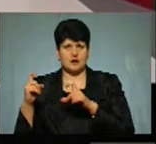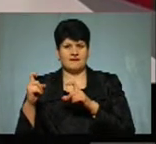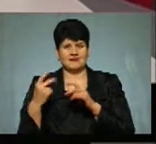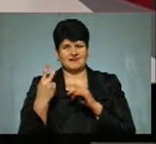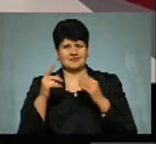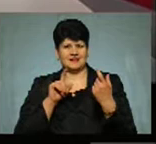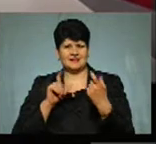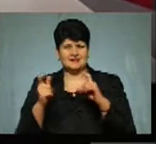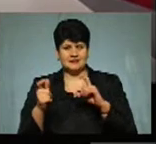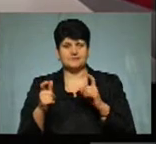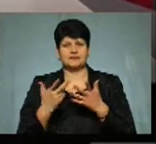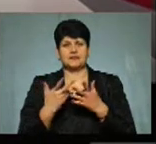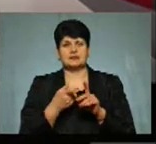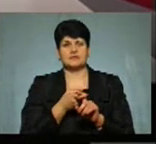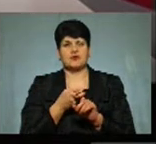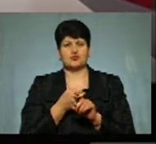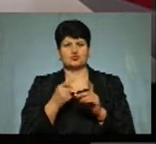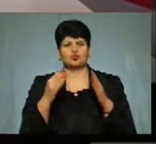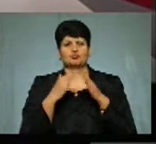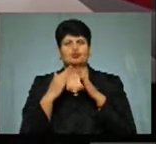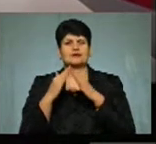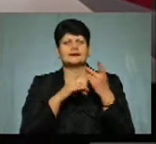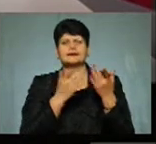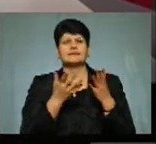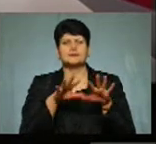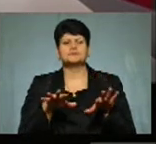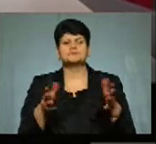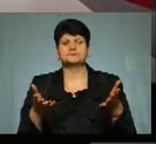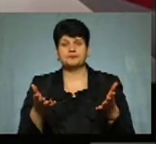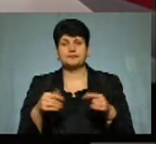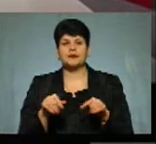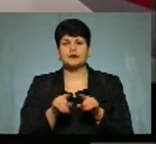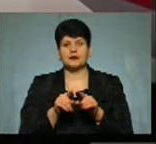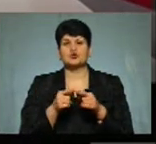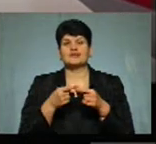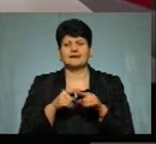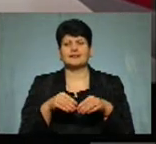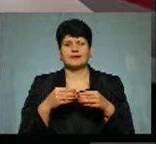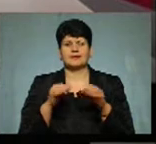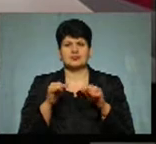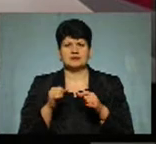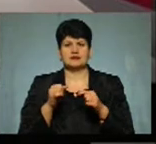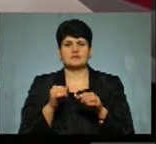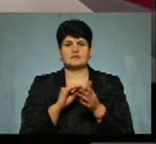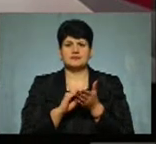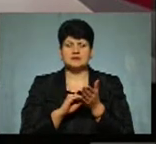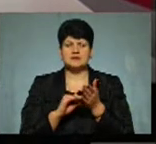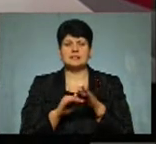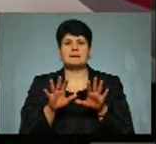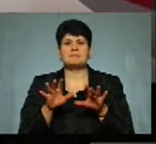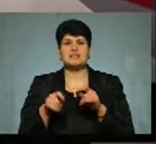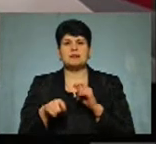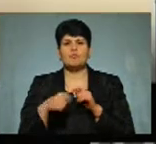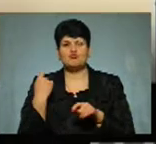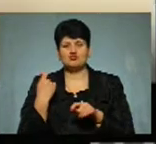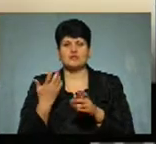з прив'язкою до нерухомих об'єктів. Окрім того, в нас техніка дає можливість визначати геолокацію місця порушення.